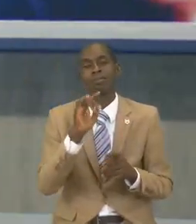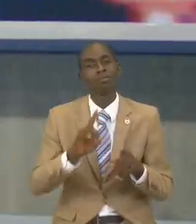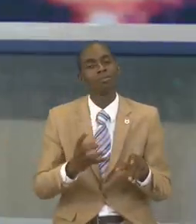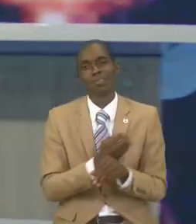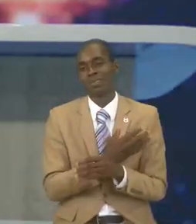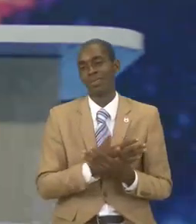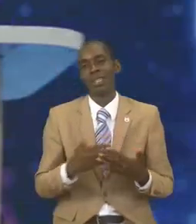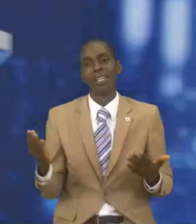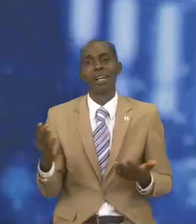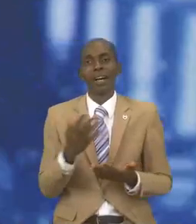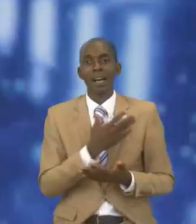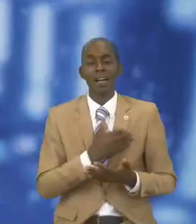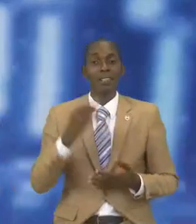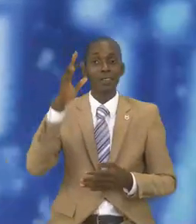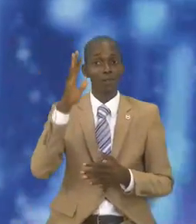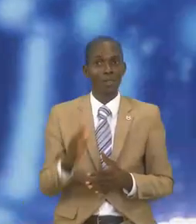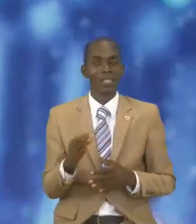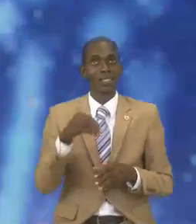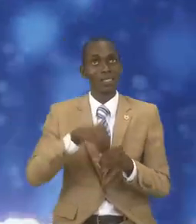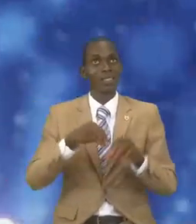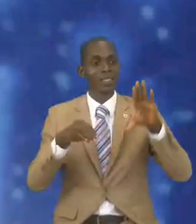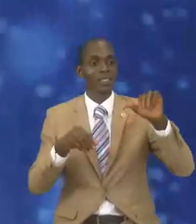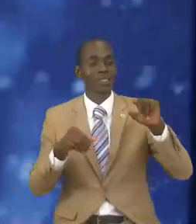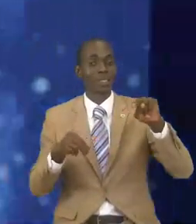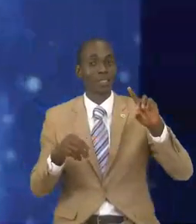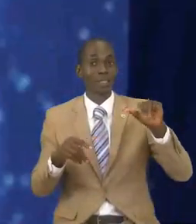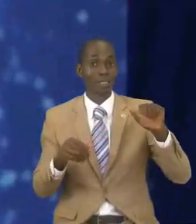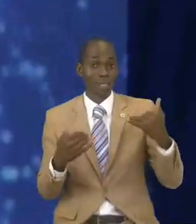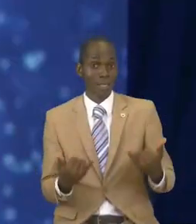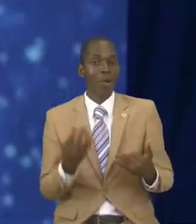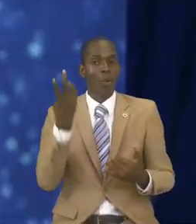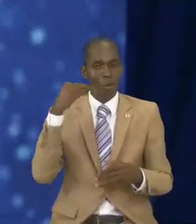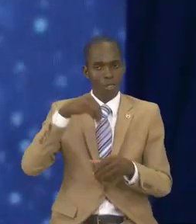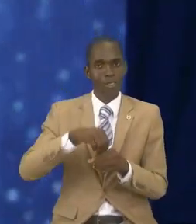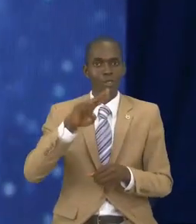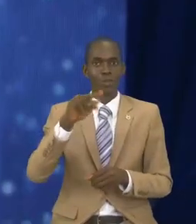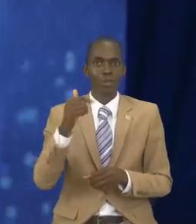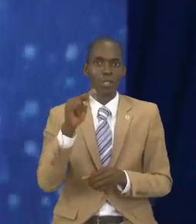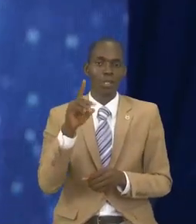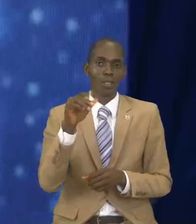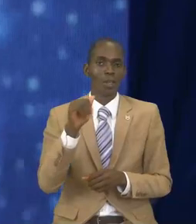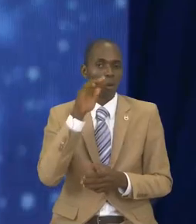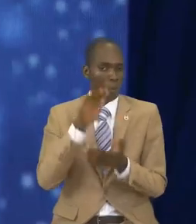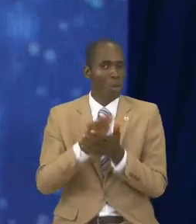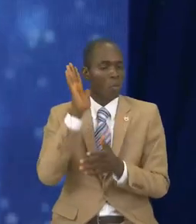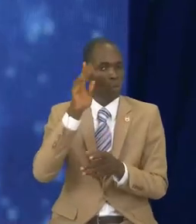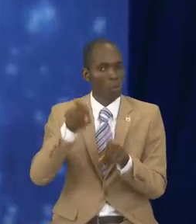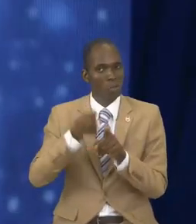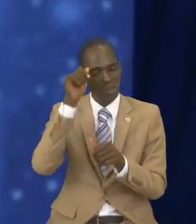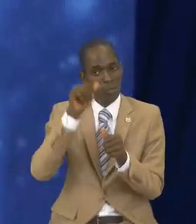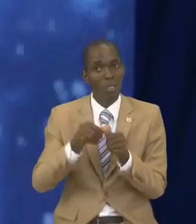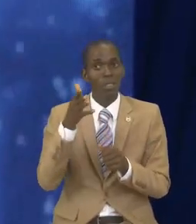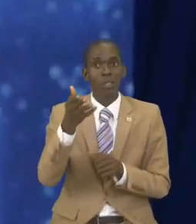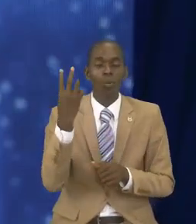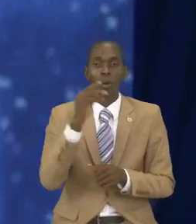partie. Notre pasteur de Calabar était à l'Ouganda en ce moment. Il va se rappeler. Et sa femme, il y avait une